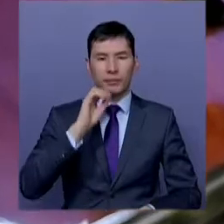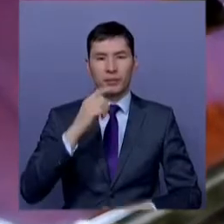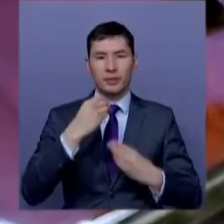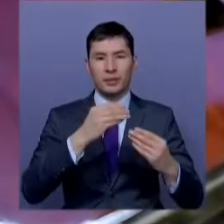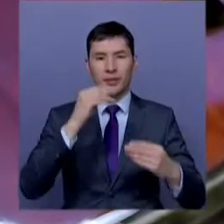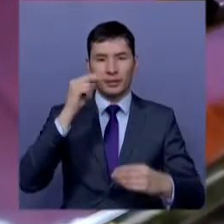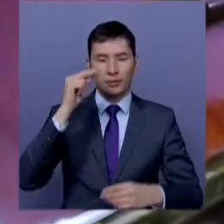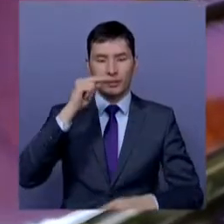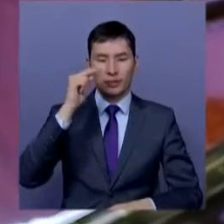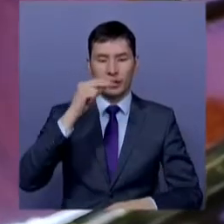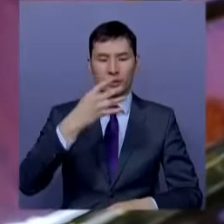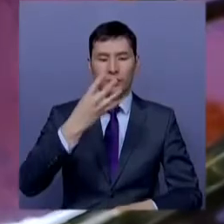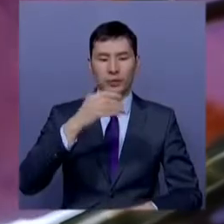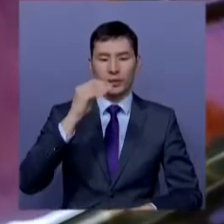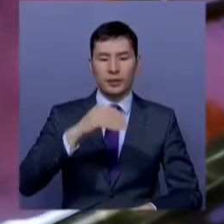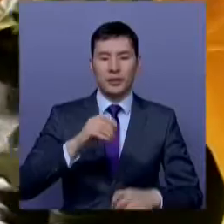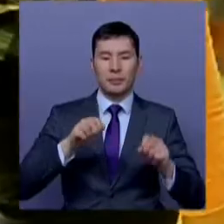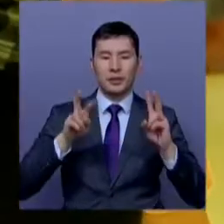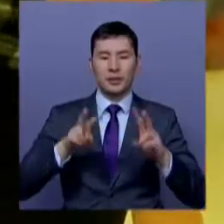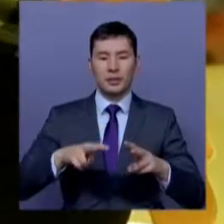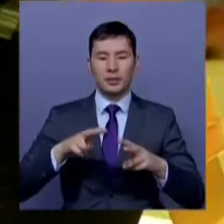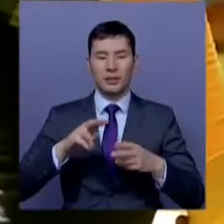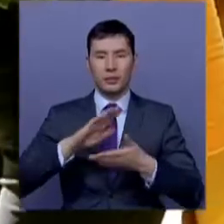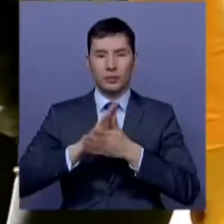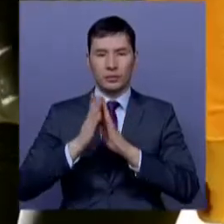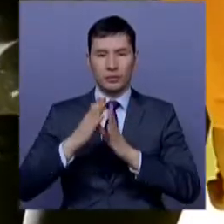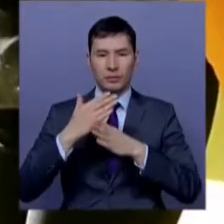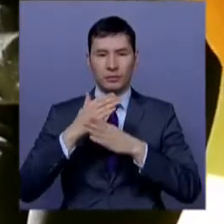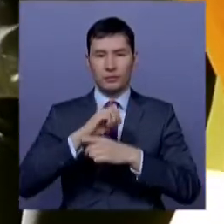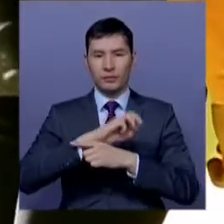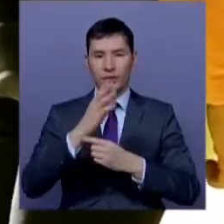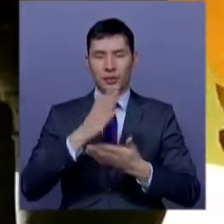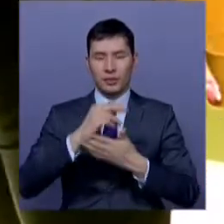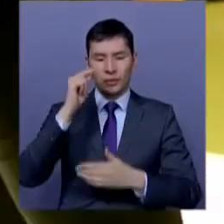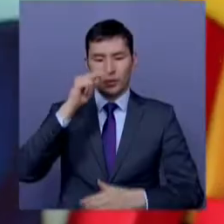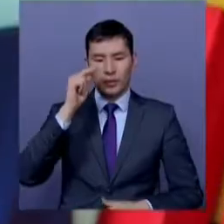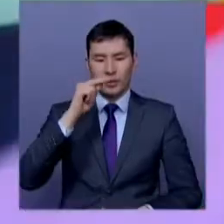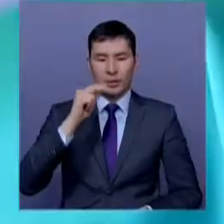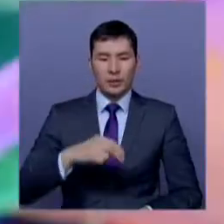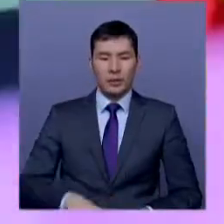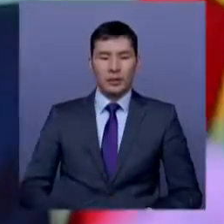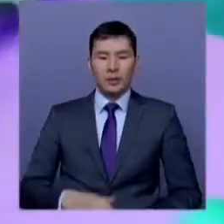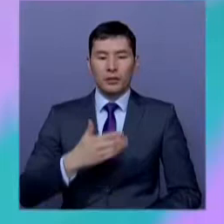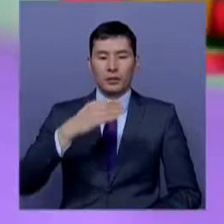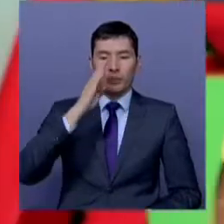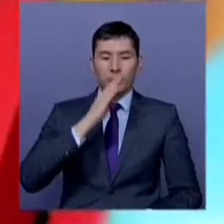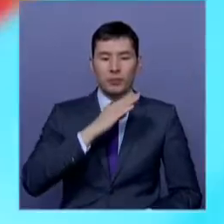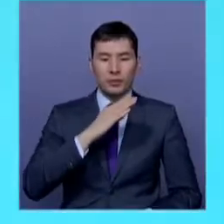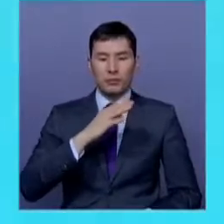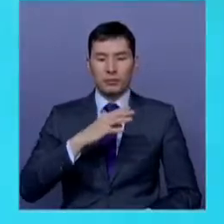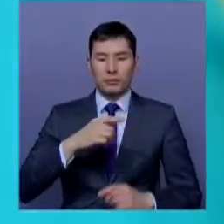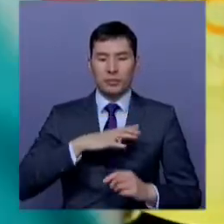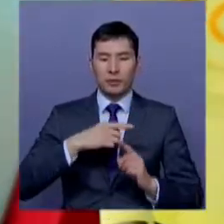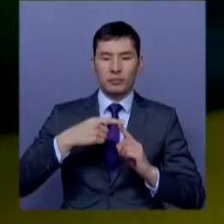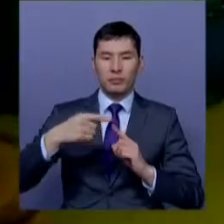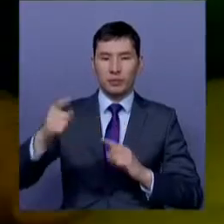Олардың 40 мыңға жуығына ғана арнайы білім беретін жағдай жасалған. Бұл ретте көмекке зәру балалардың ата-аналары биылғы еріктілер жылына зор